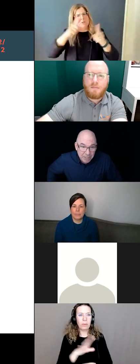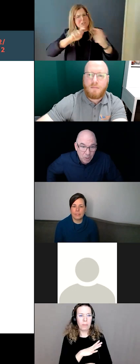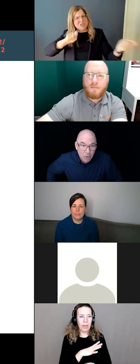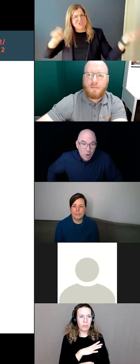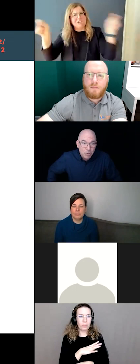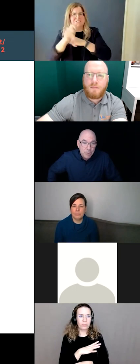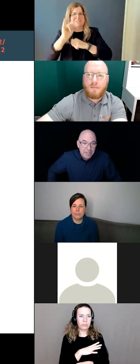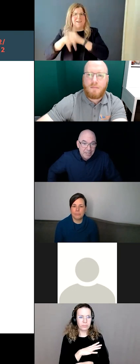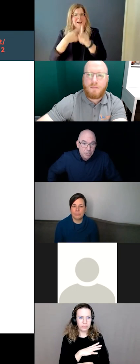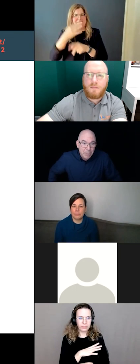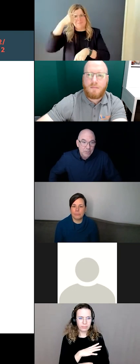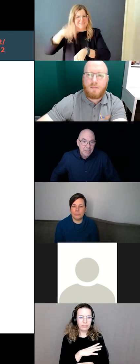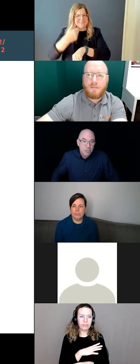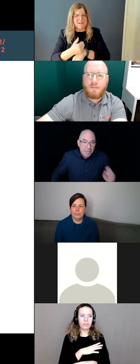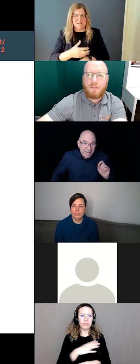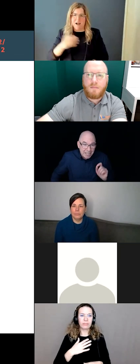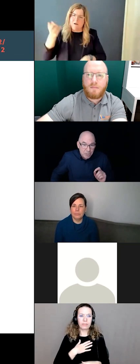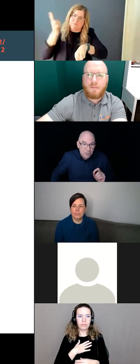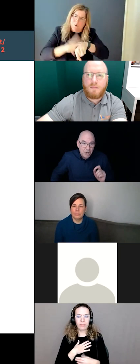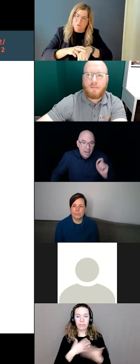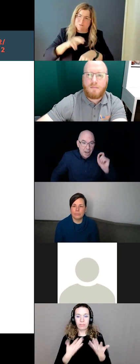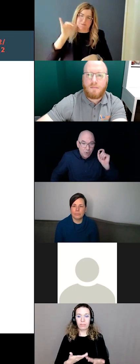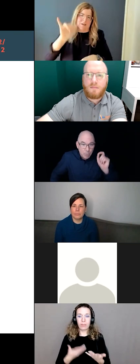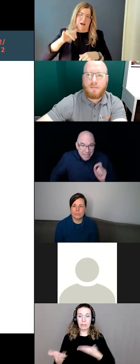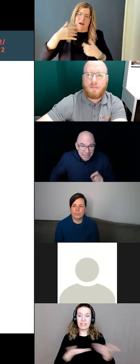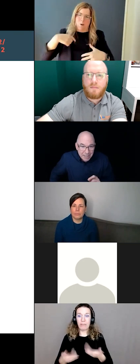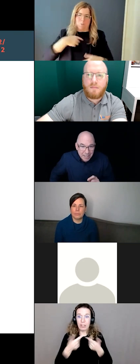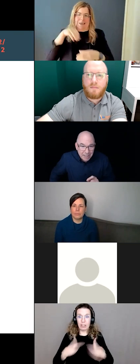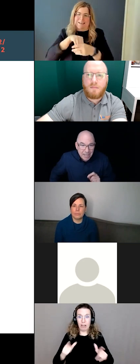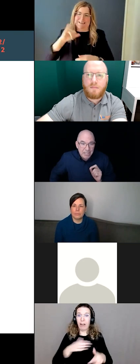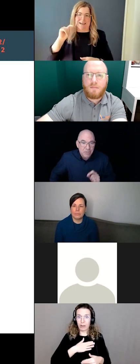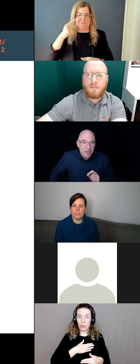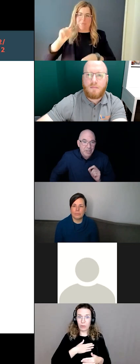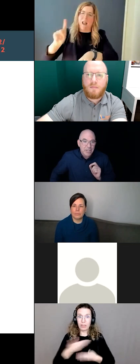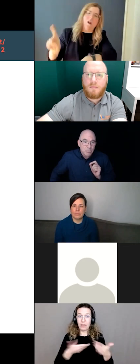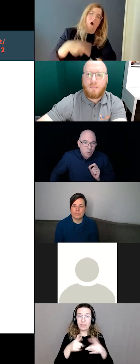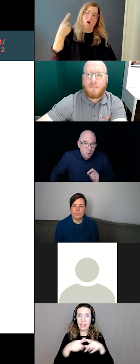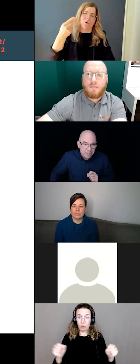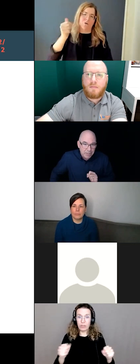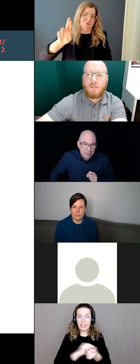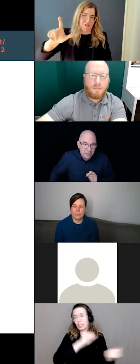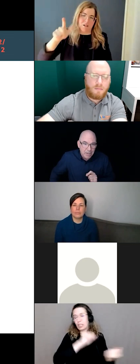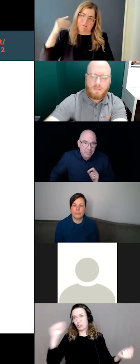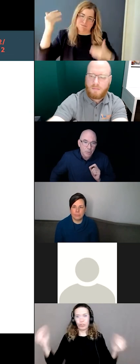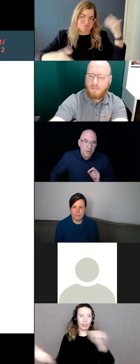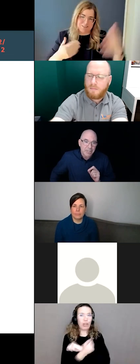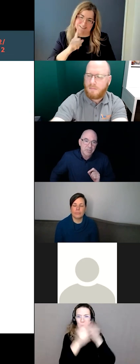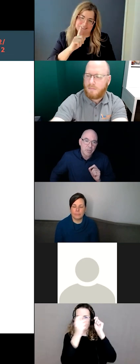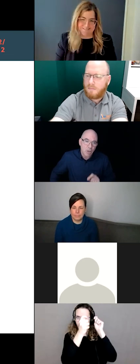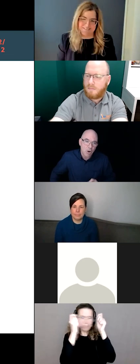moi, avec ma Language Services, c'est un changement de l'état d'esprit. Puis ça, c'est très important,